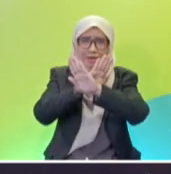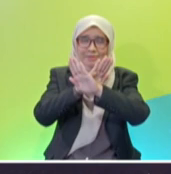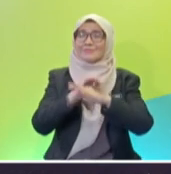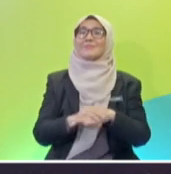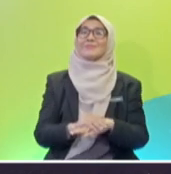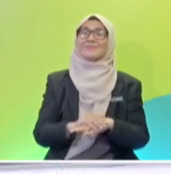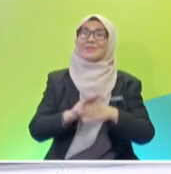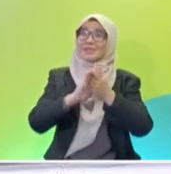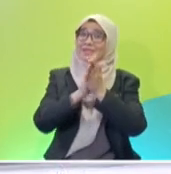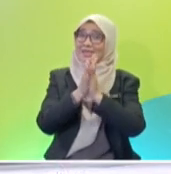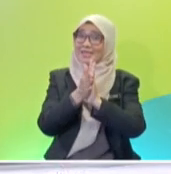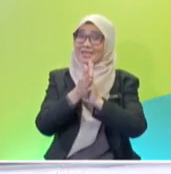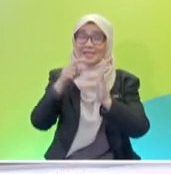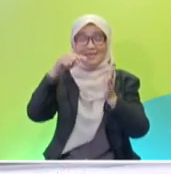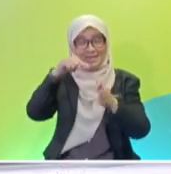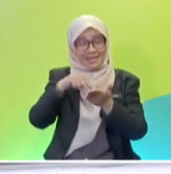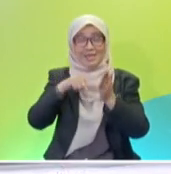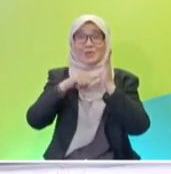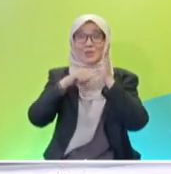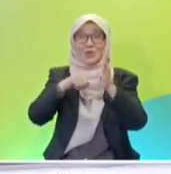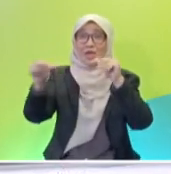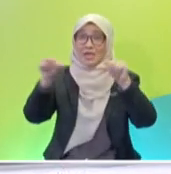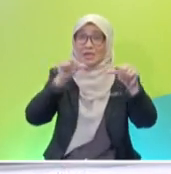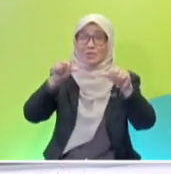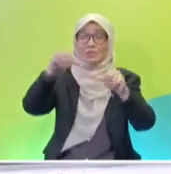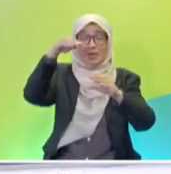Jadi ini menunjukkan aktiviti dalam